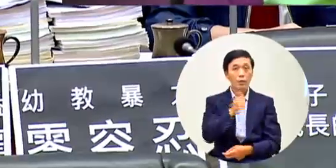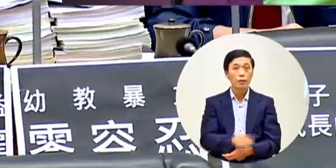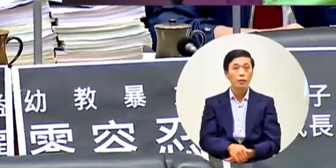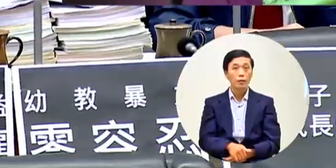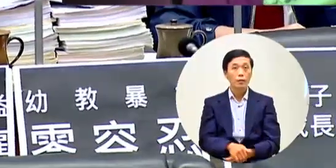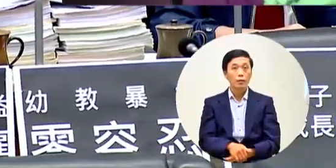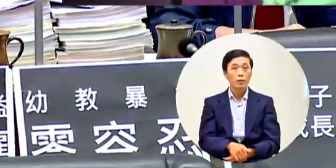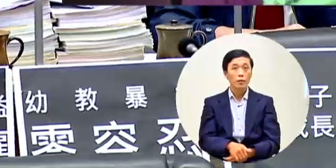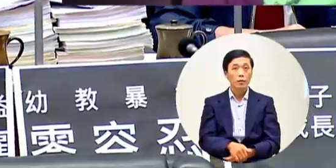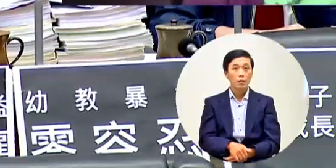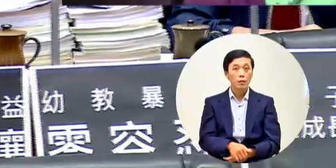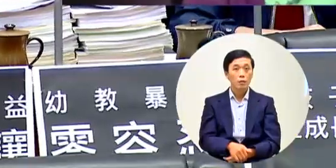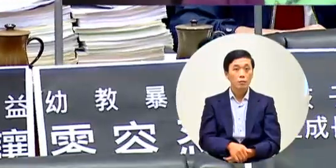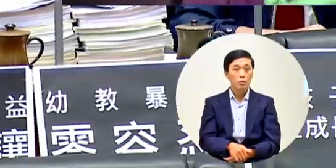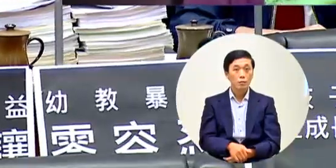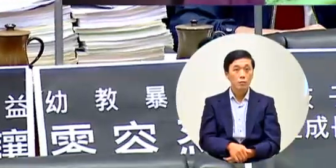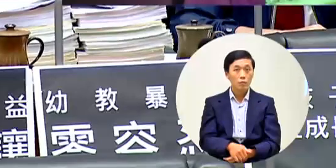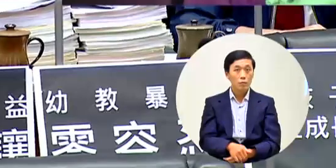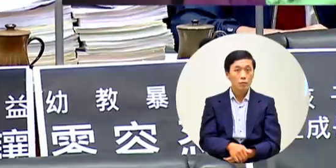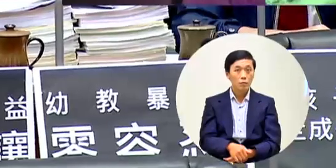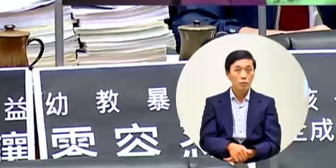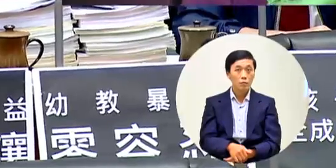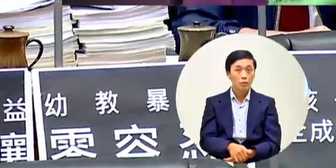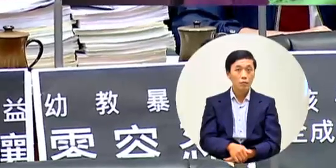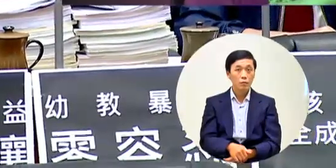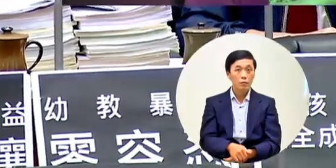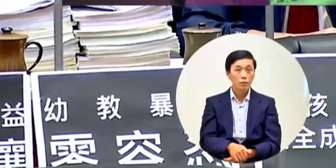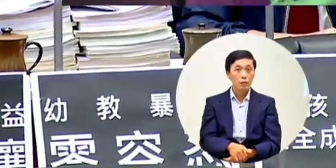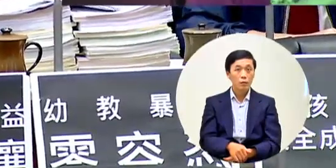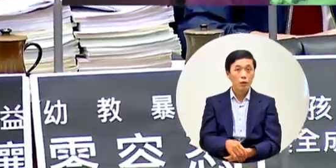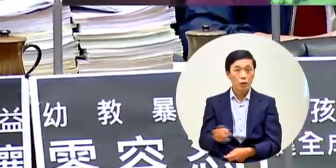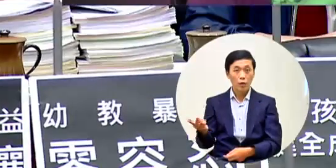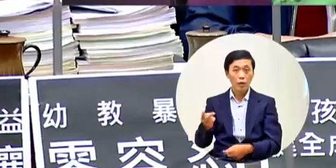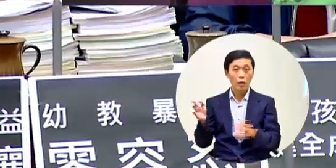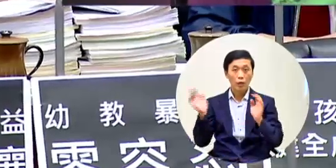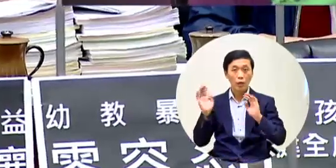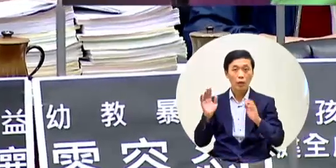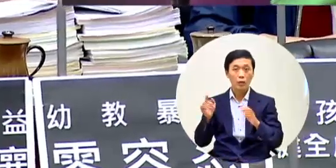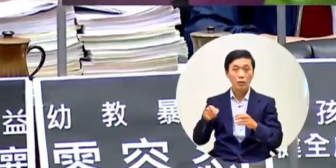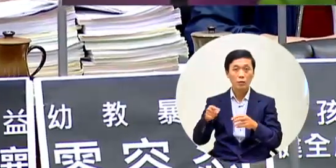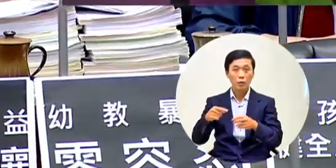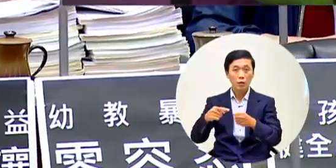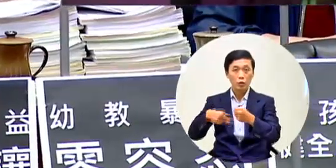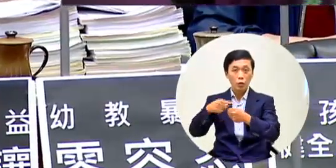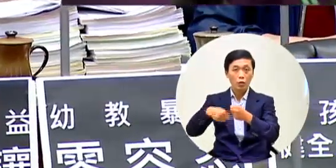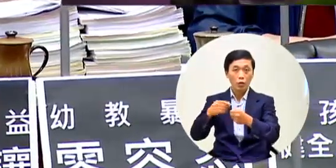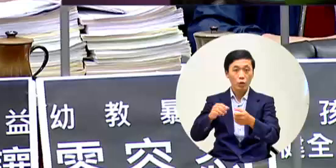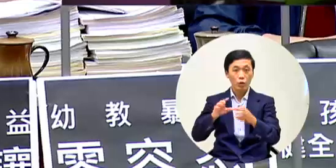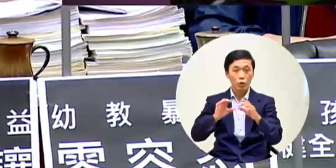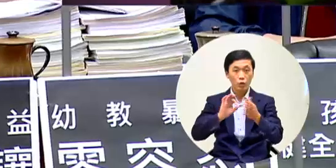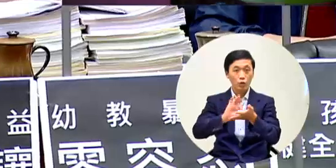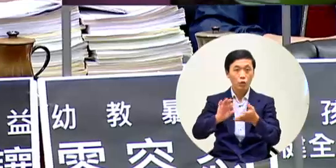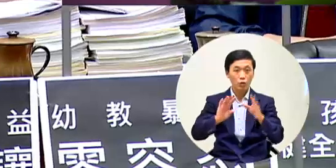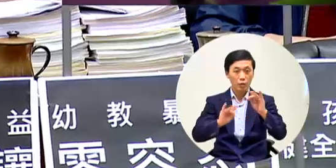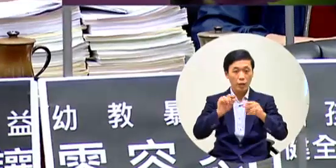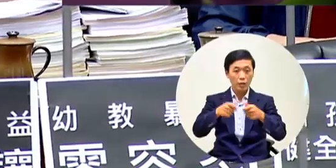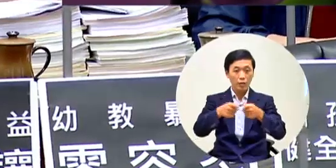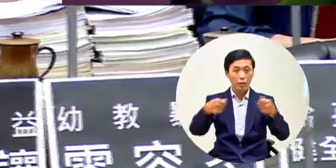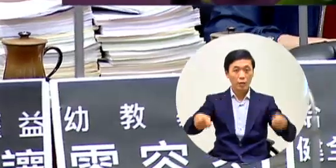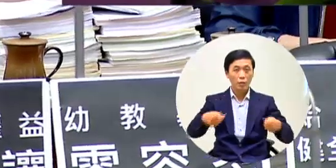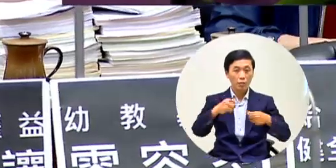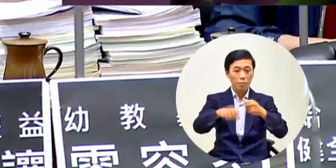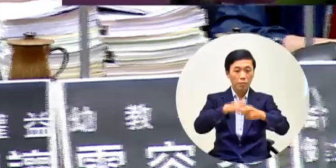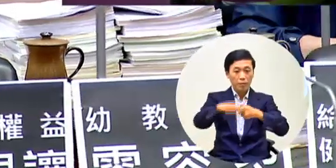关于口袋和纸号。 为什么被绑起来？用什么绑？ 用胶带粘啊。 他怎么